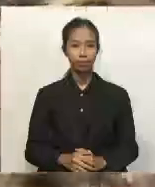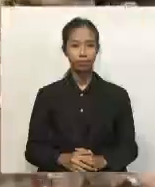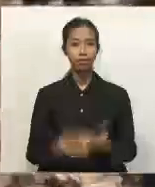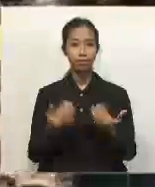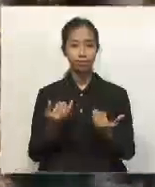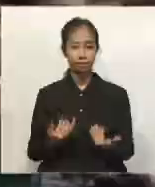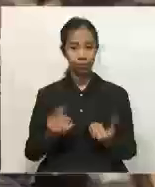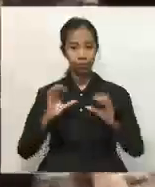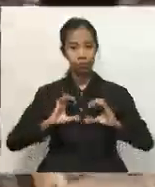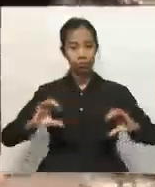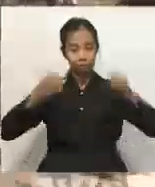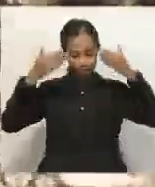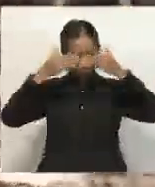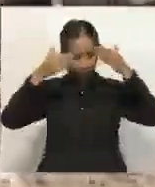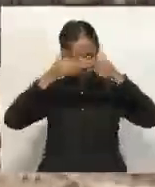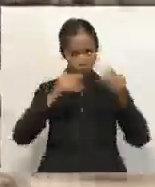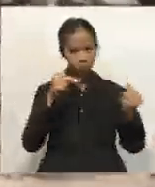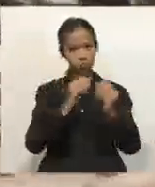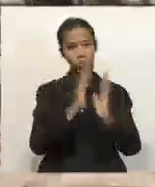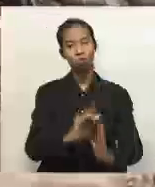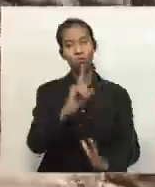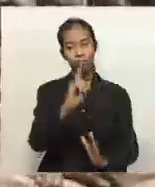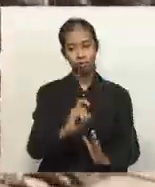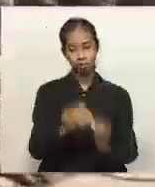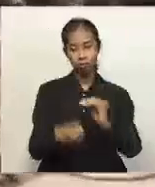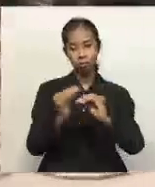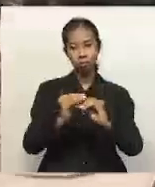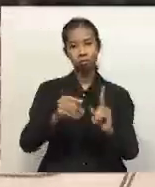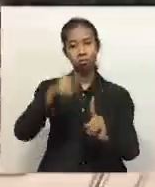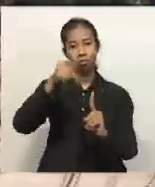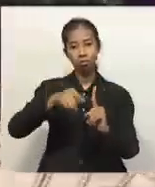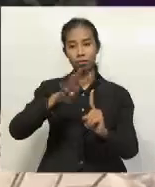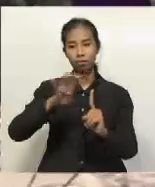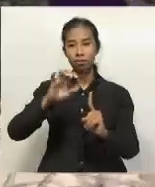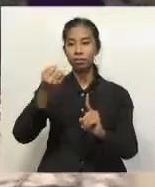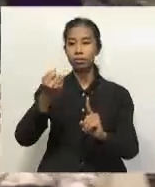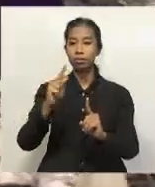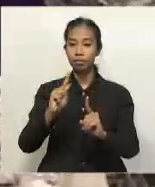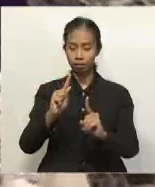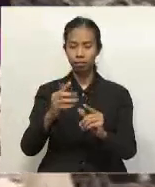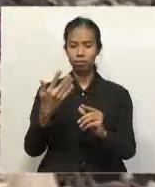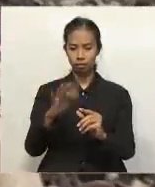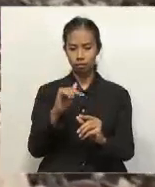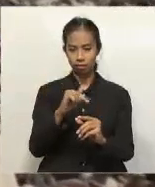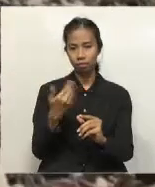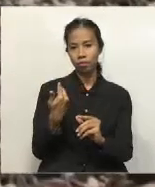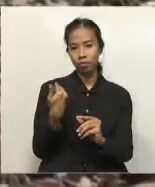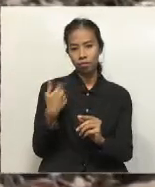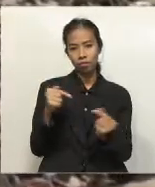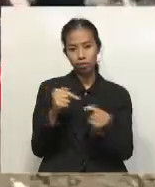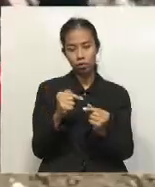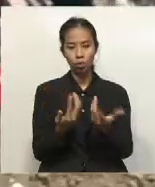ทางการอินโดนีเซียรายงานยอดผู้เสียชีวิตล่าสุดว่าเพิ่มขึ้นเป็น 1,411 คนในจำนวนนี้ได้รับการประก